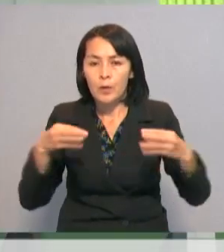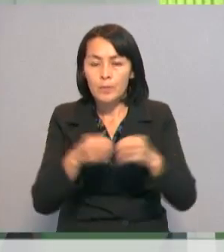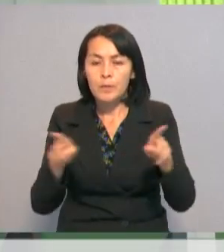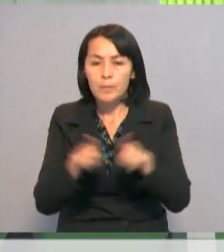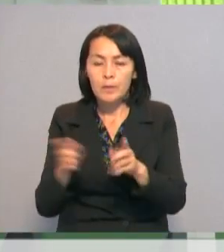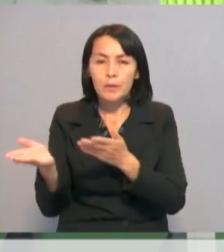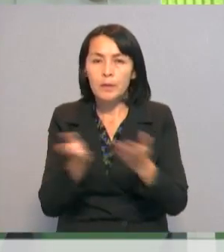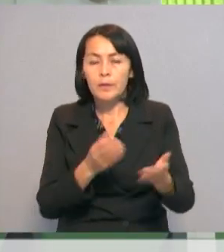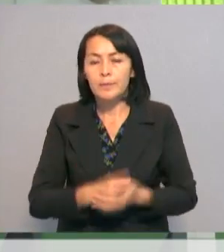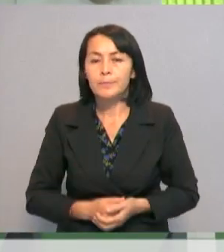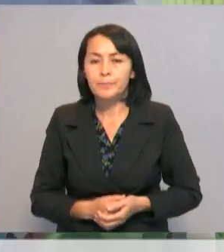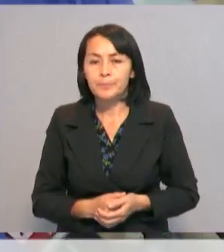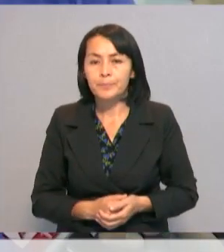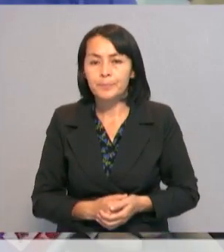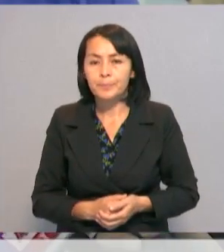всей